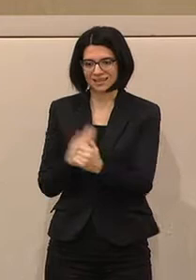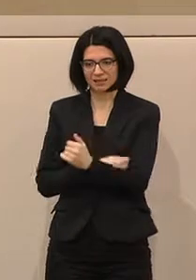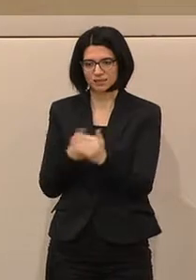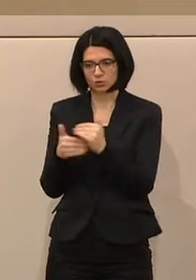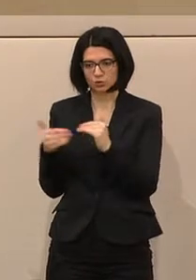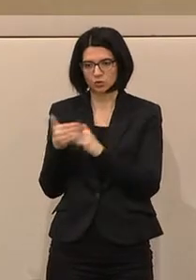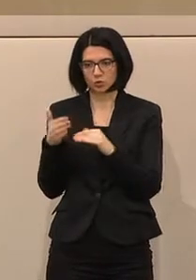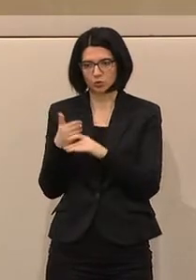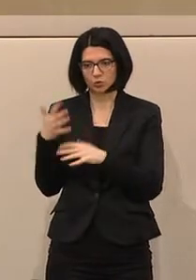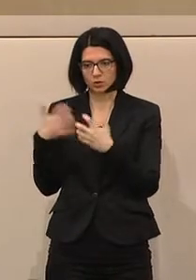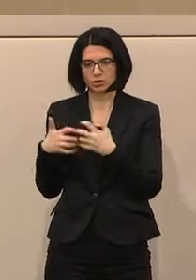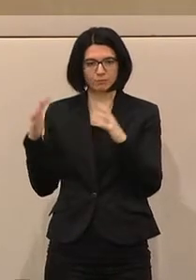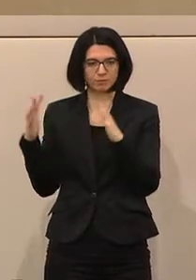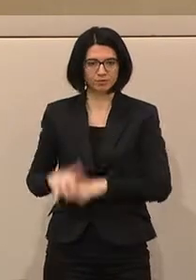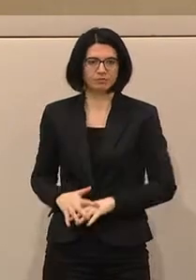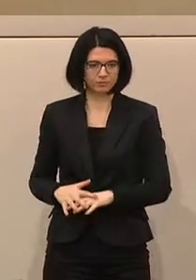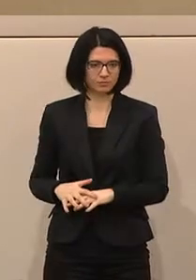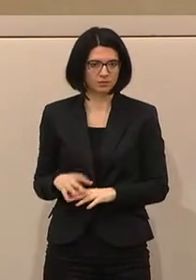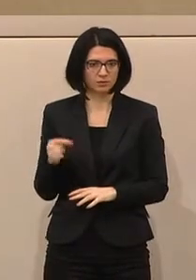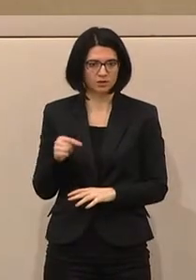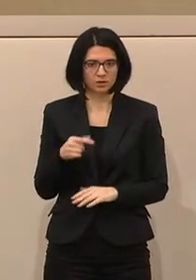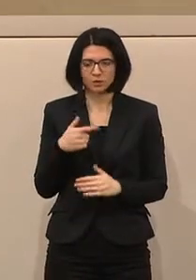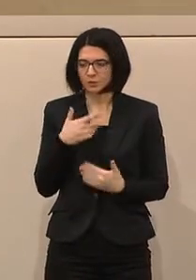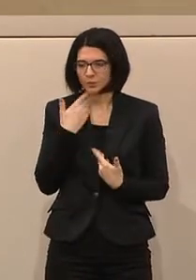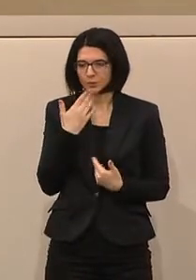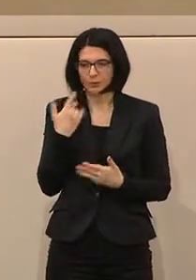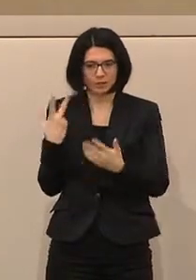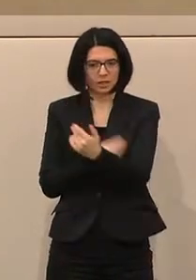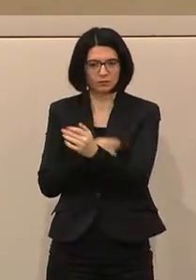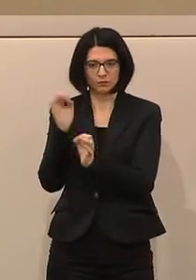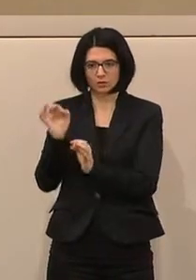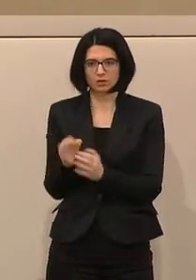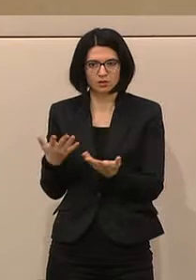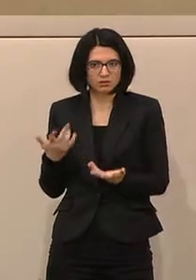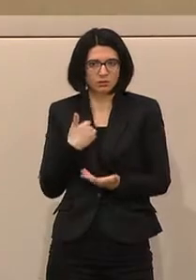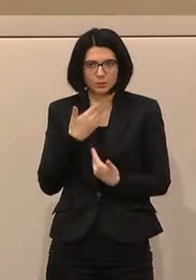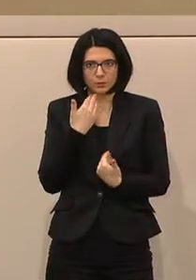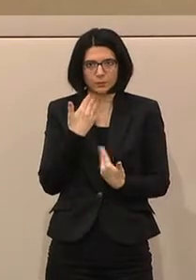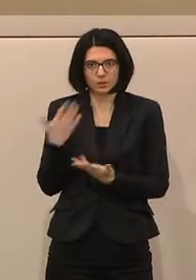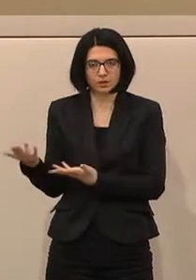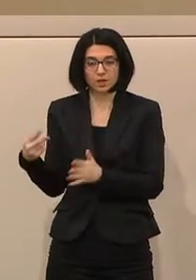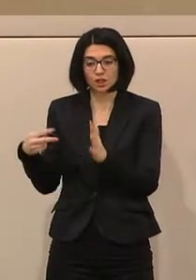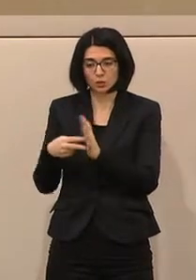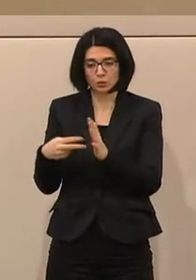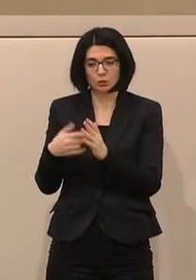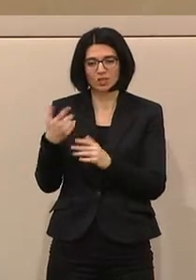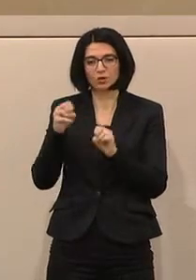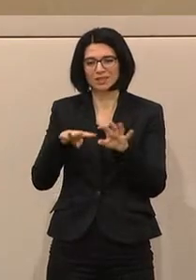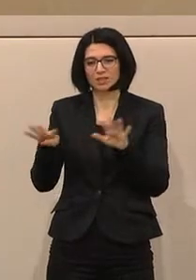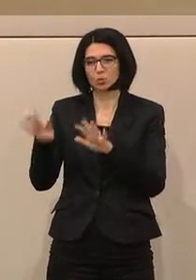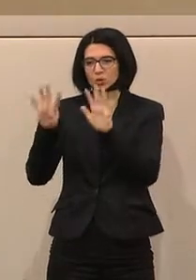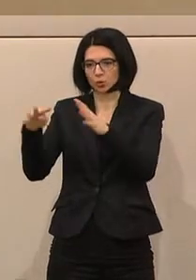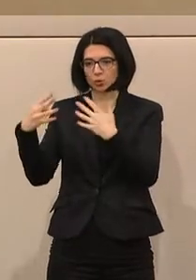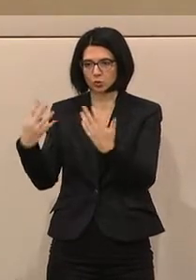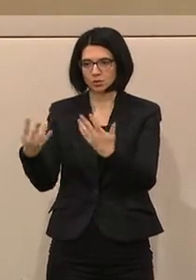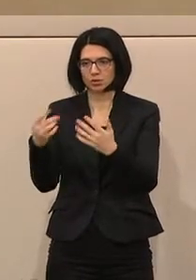Impfsystem während des Kriegs zusammengebrochen ist. Das heißt, dort war keine Durchimpfungsrate mehr vorhanden. Syrien galt